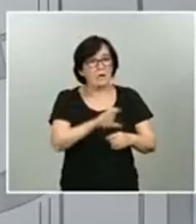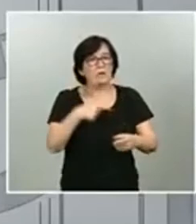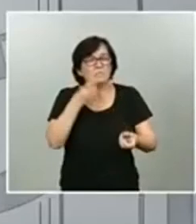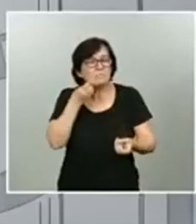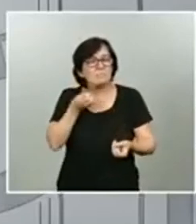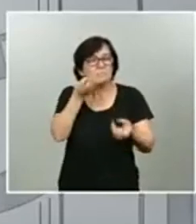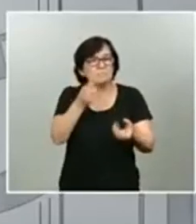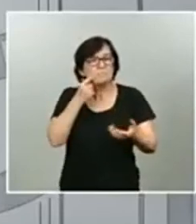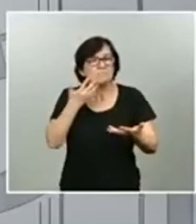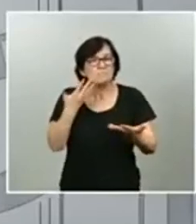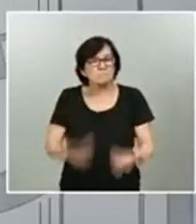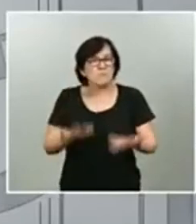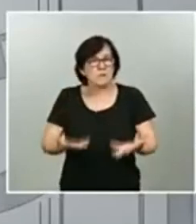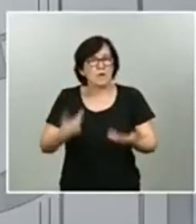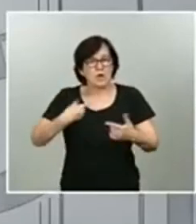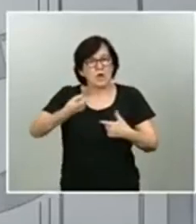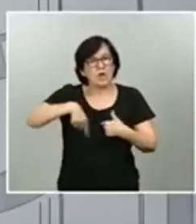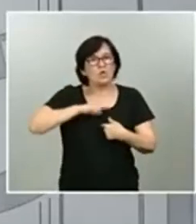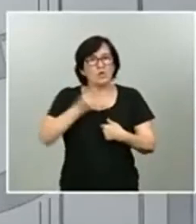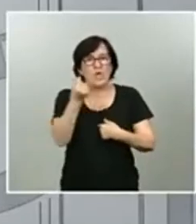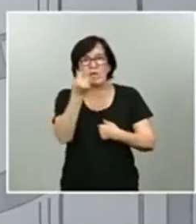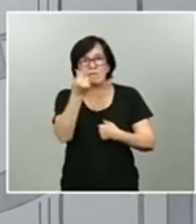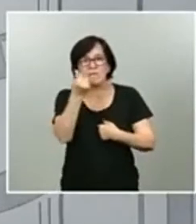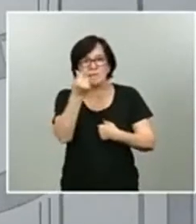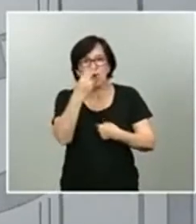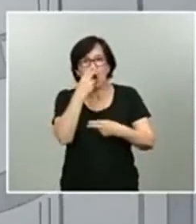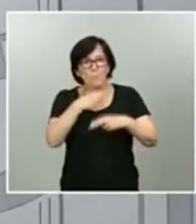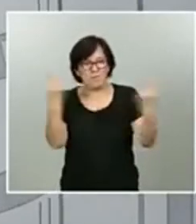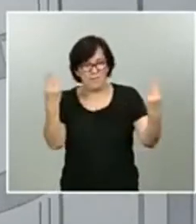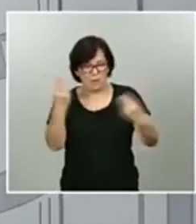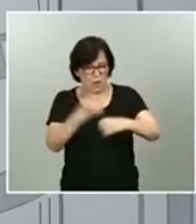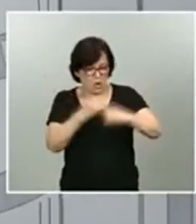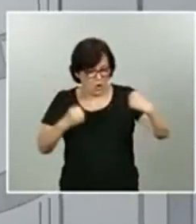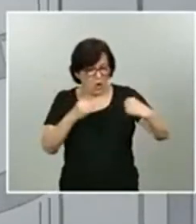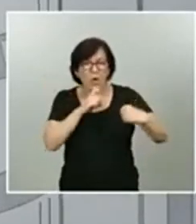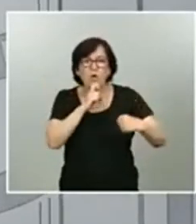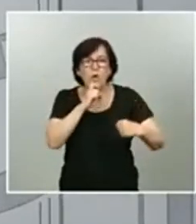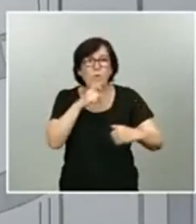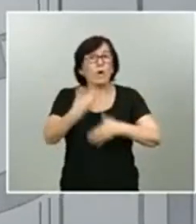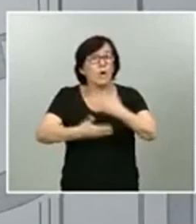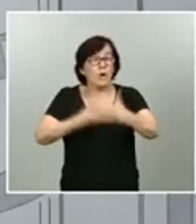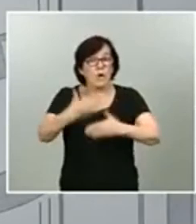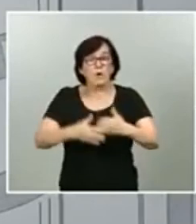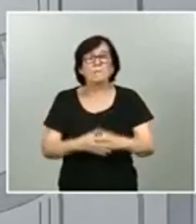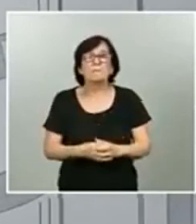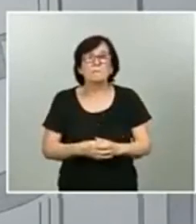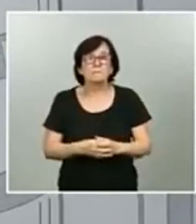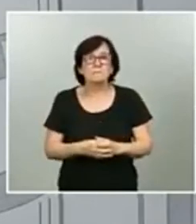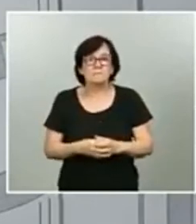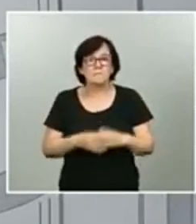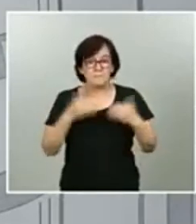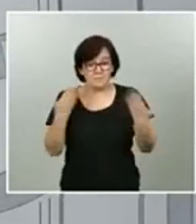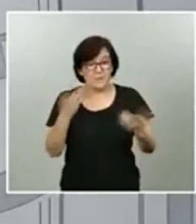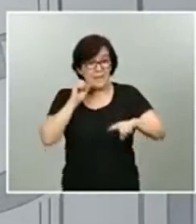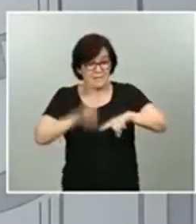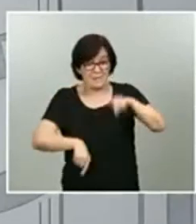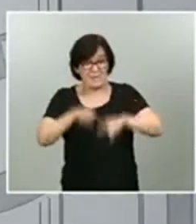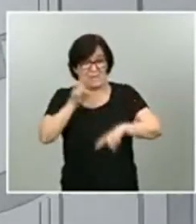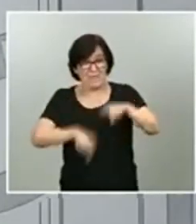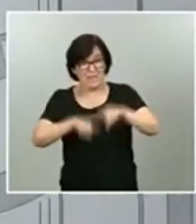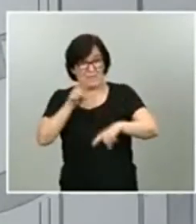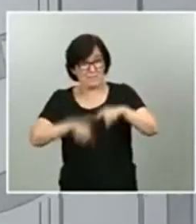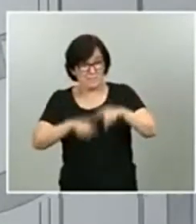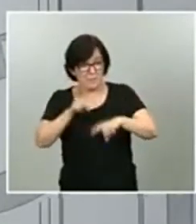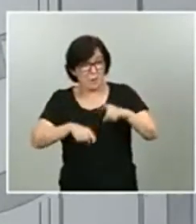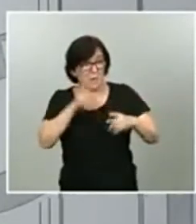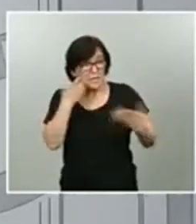sobre eccetera, quando ovviamente públicas. Il negoziato deve essere completato. Bueno, pues, quando sarà completato il negoziato europeo, valuteremo la